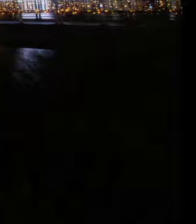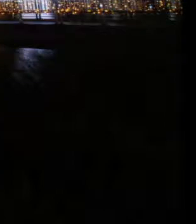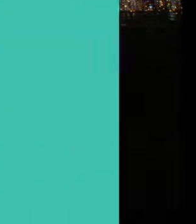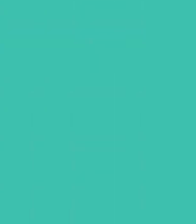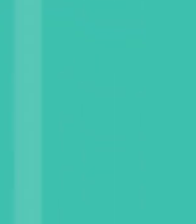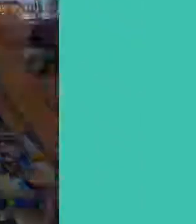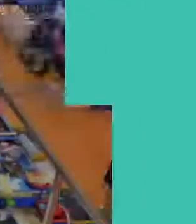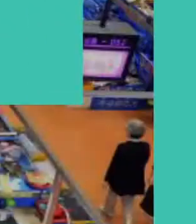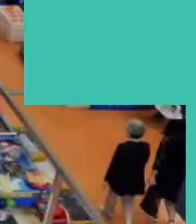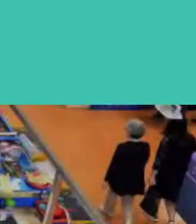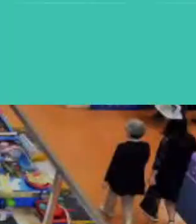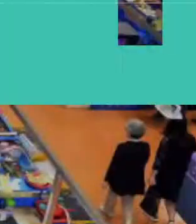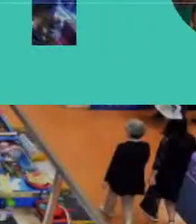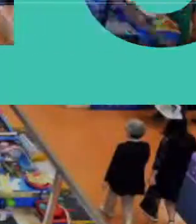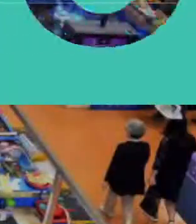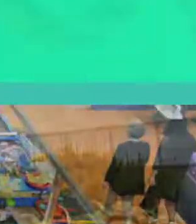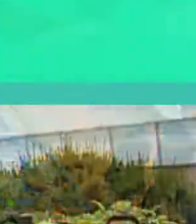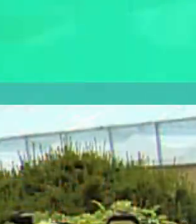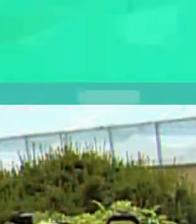으